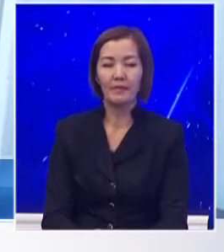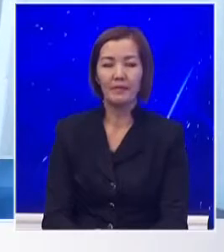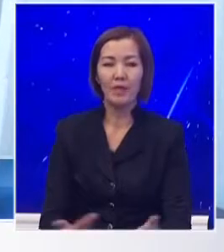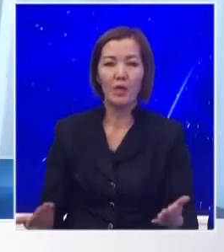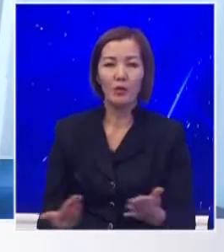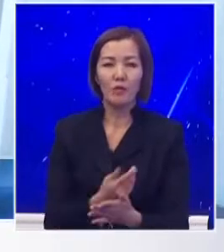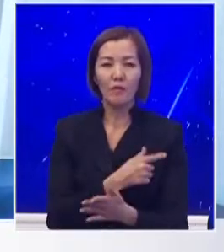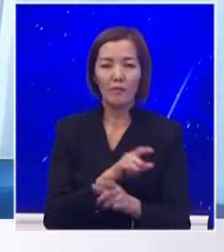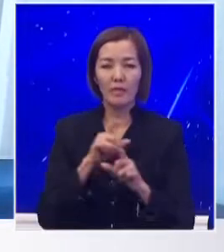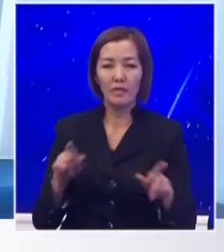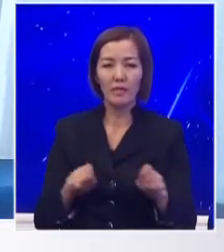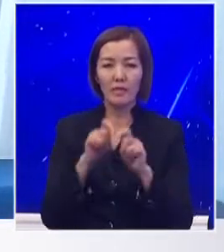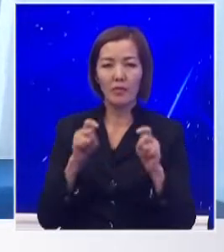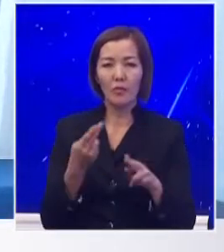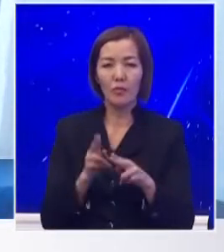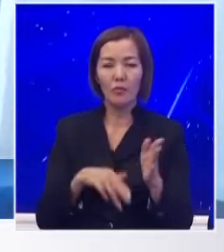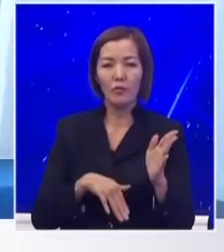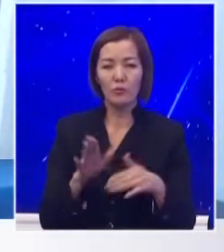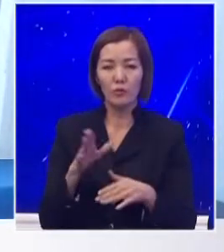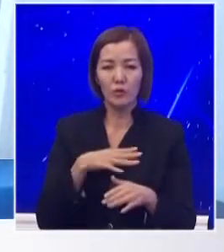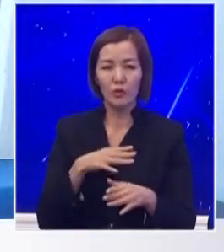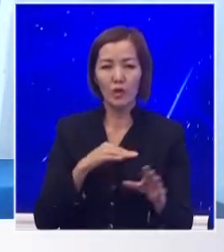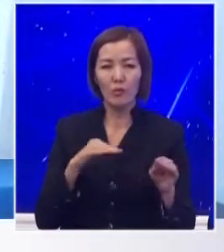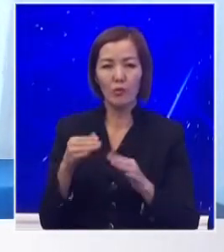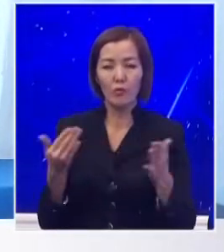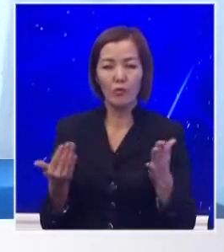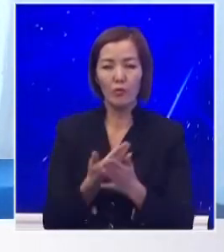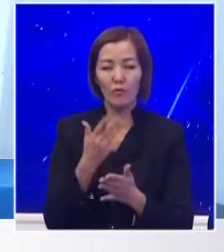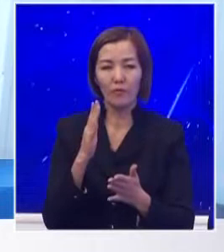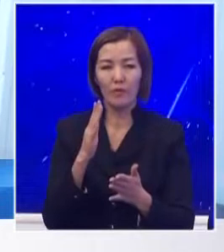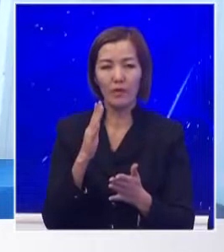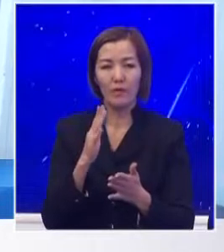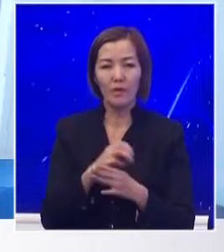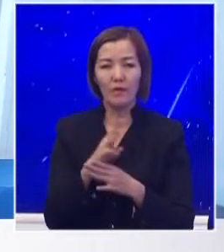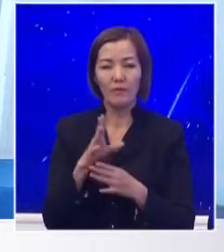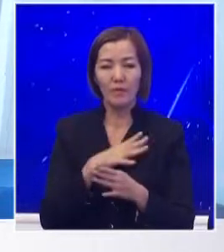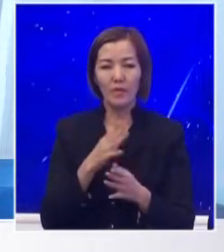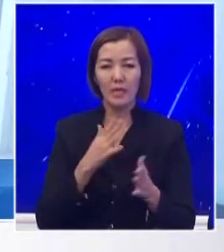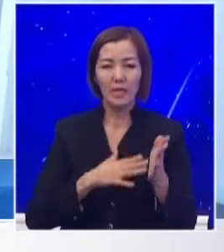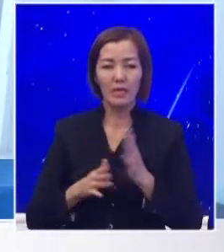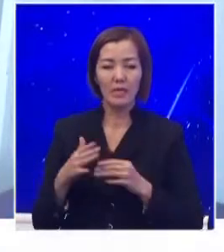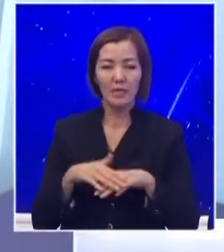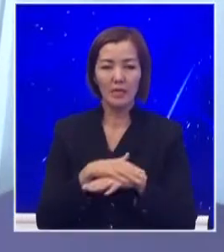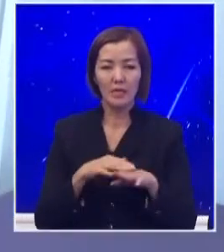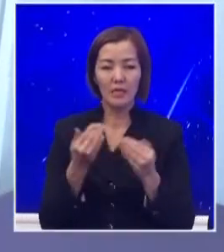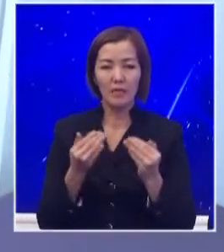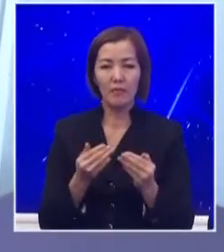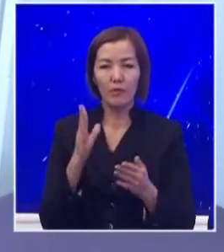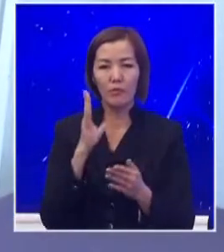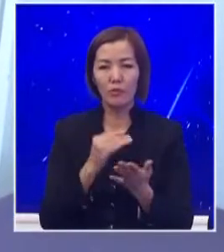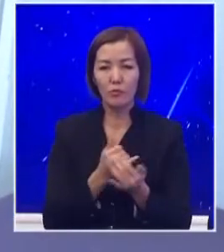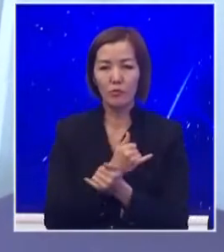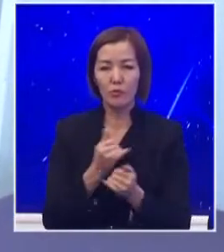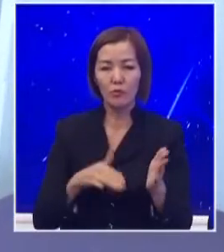Новый медицинский пункт очень удобен, объект оснащен современным оборудованием. Это радость и для нас, и для сельчан. Теперь мы сможем